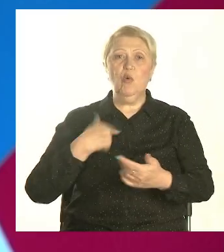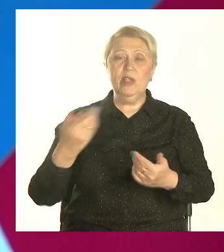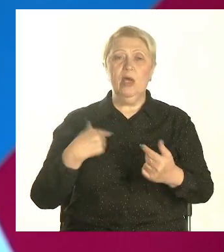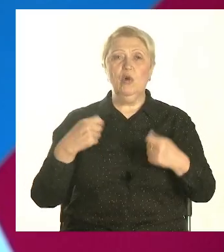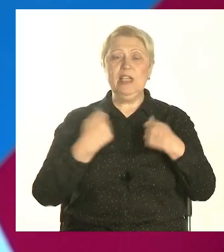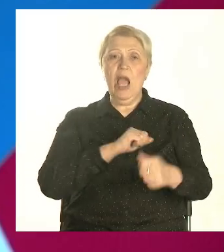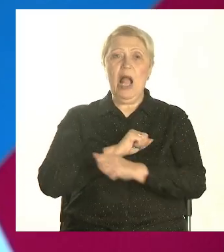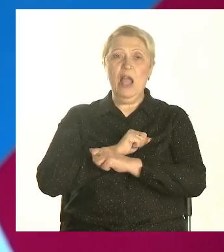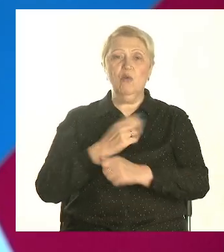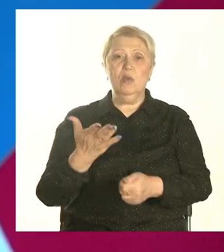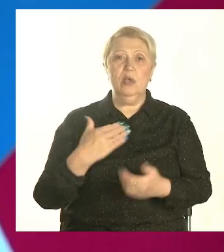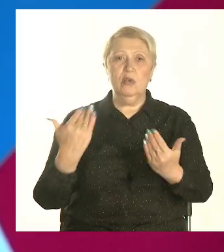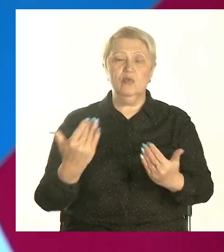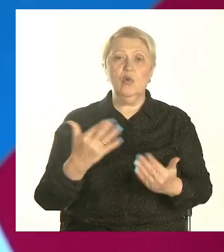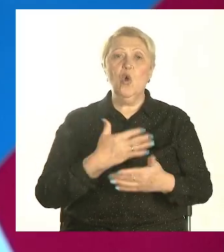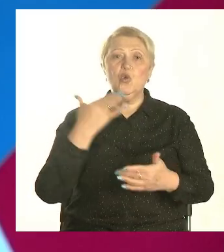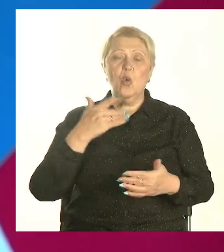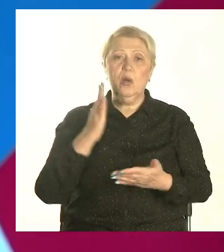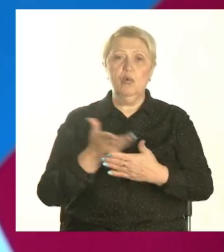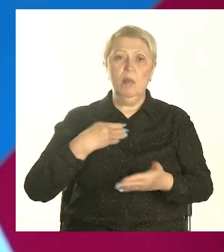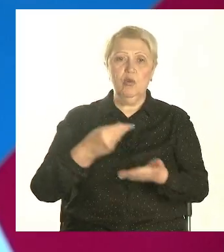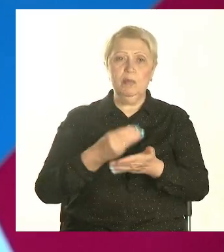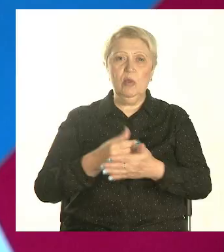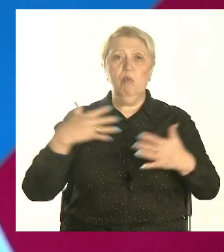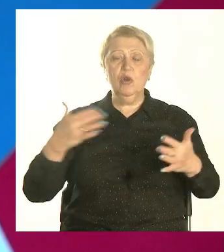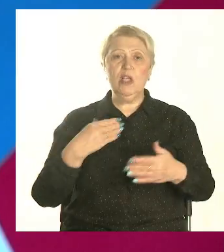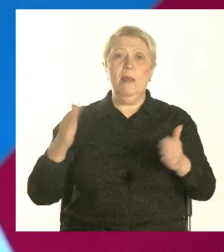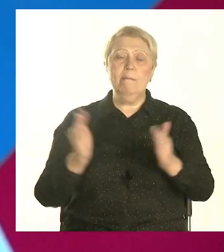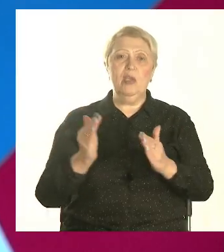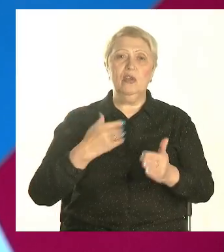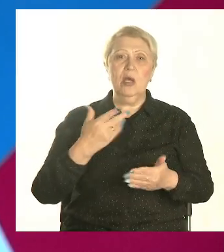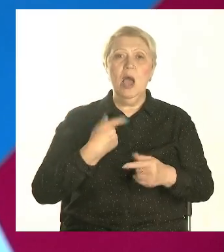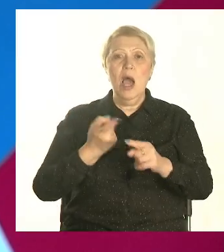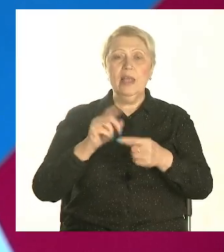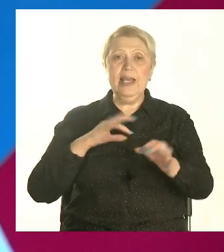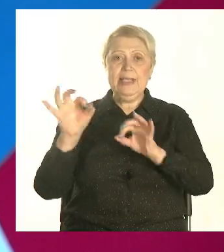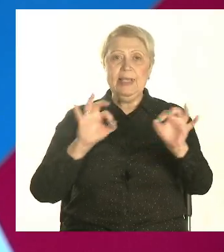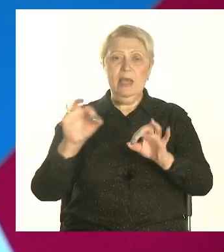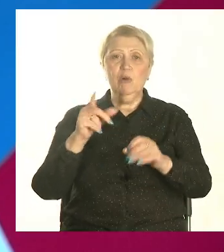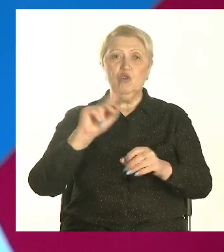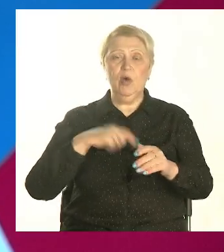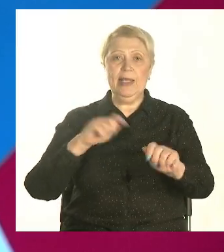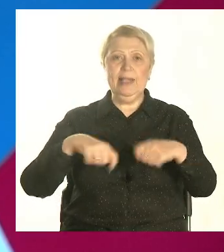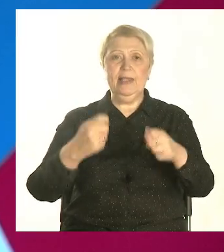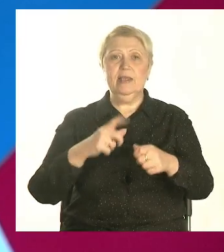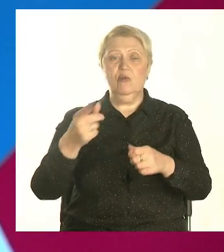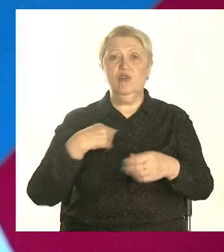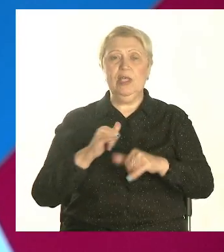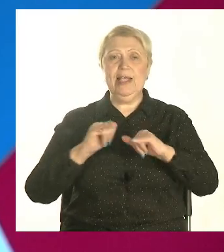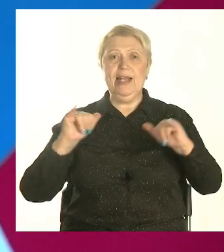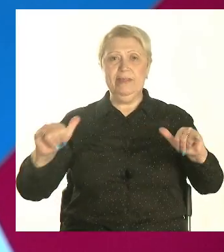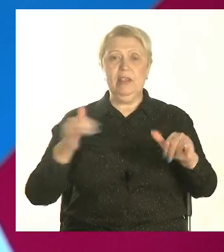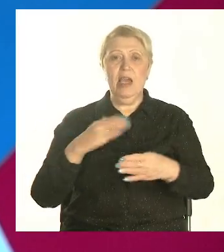больше обычного? Сколько теперь будем платить, больше или меньше? Даст ли новая схема обращения с ТКО импульс для развития раздельного сбора